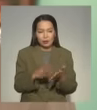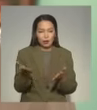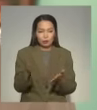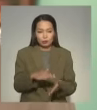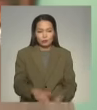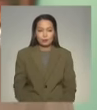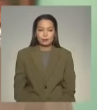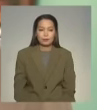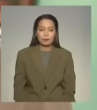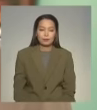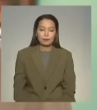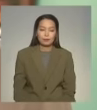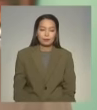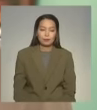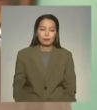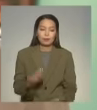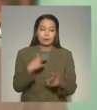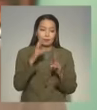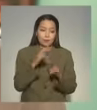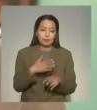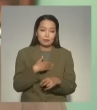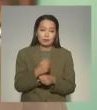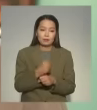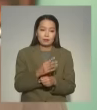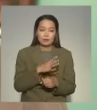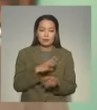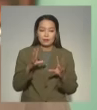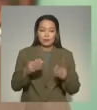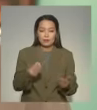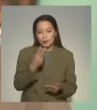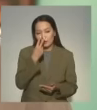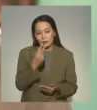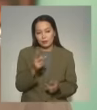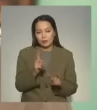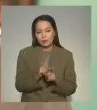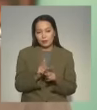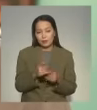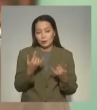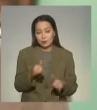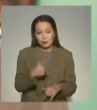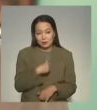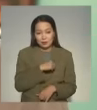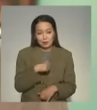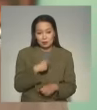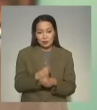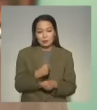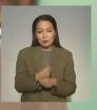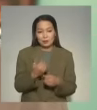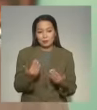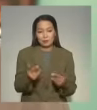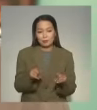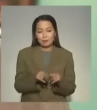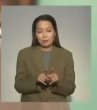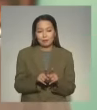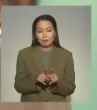это. Потому что когда сделаешь, а потом уже смотришь, неужели это я сам сделал? Это рукотворный